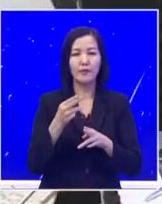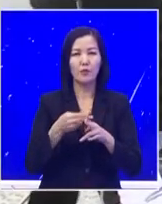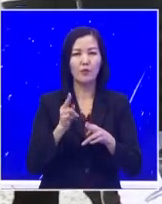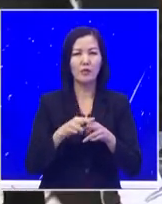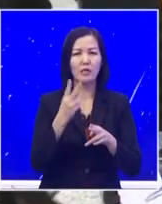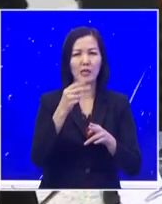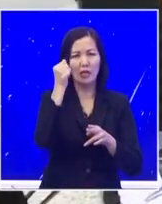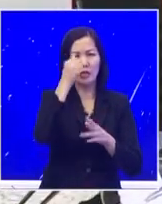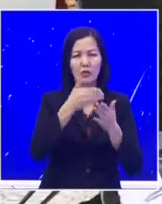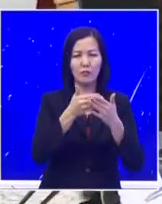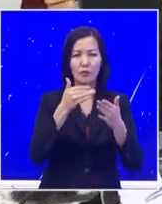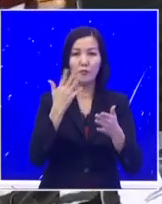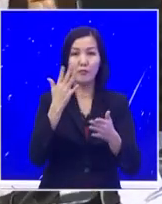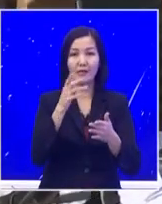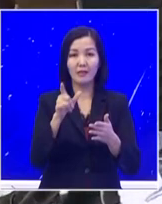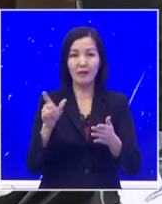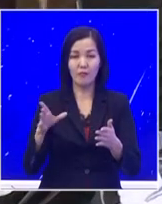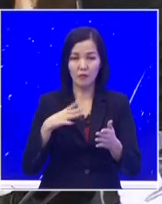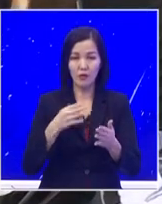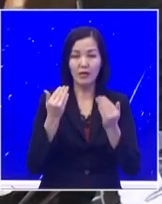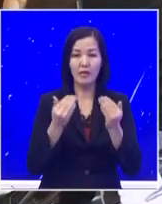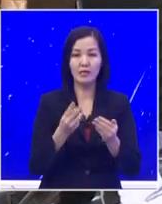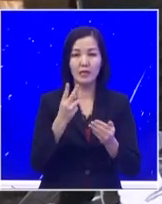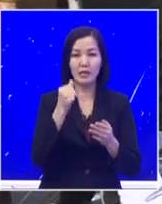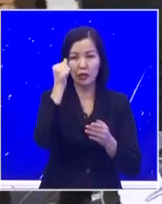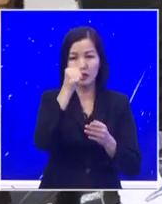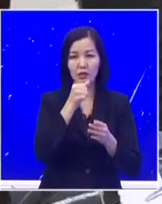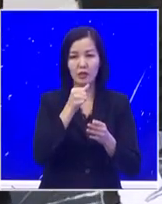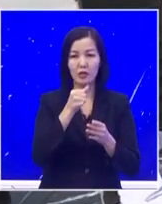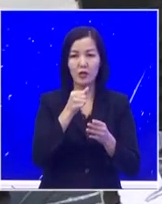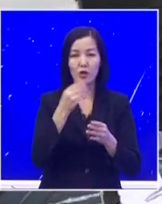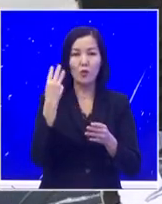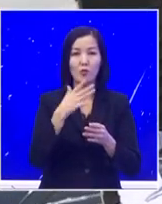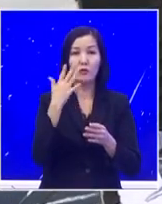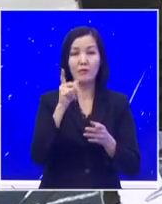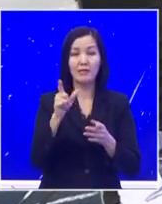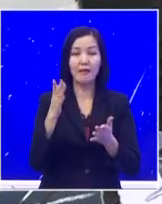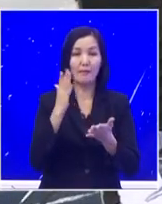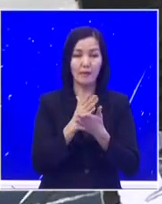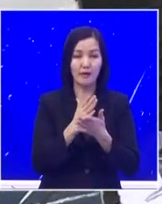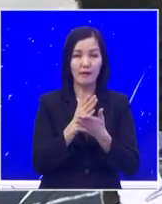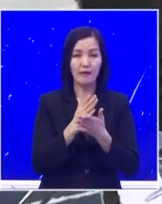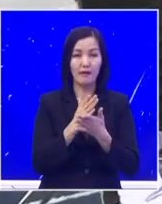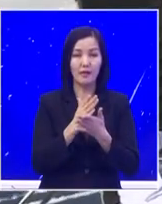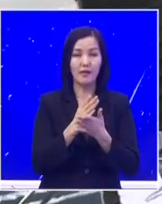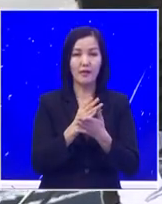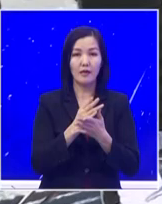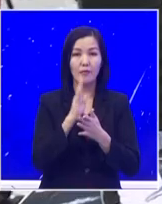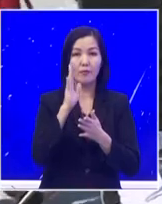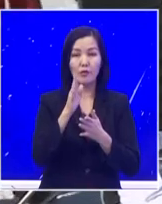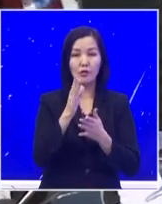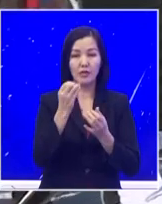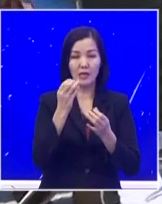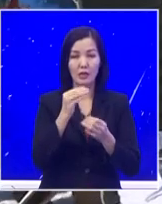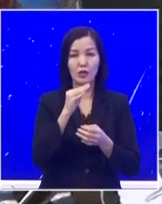жыл бұрын бір 5 адам болатын клубта. Қазір 2 жылдың ішінде оның саны бір 35-ке жетіп қалды. Енді Құдай бұйырса, мына